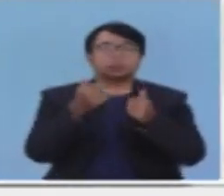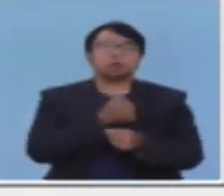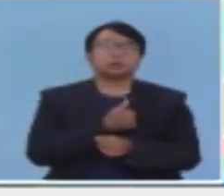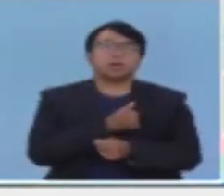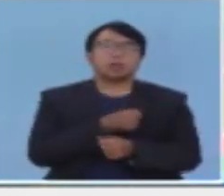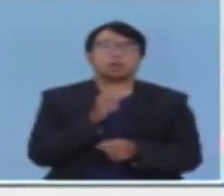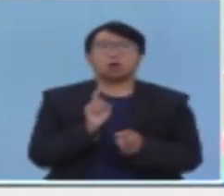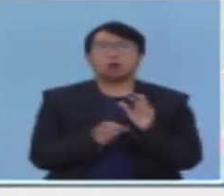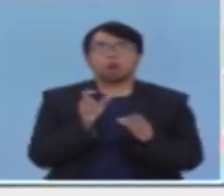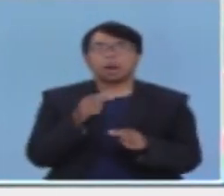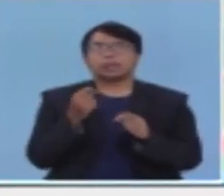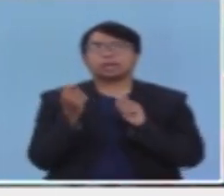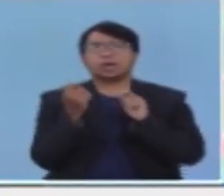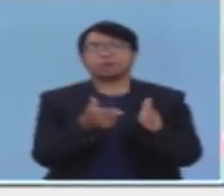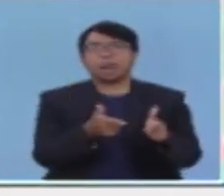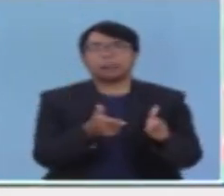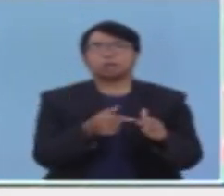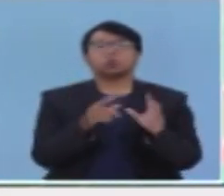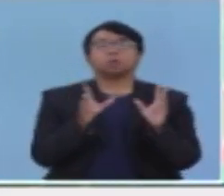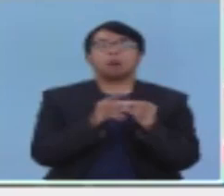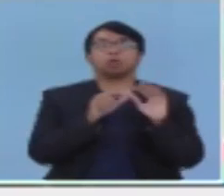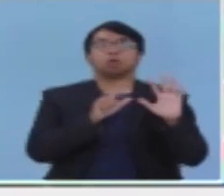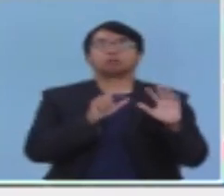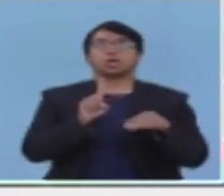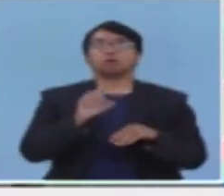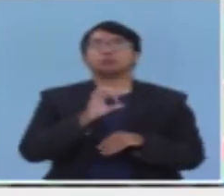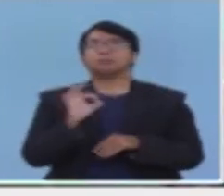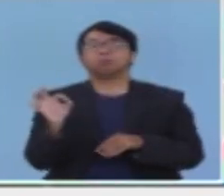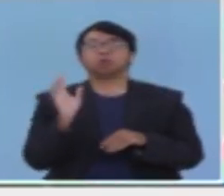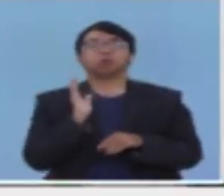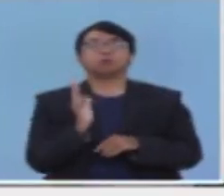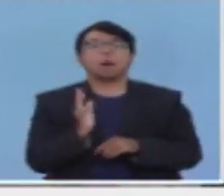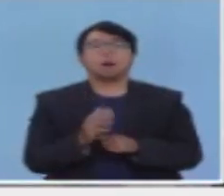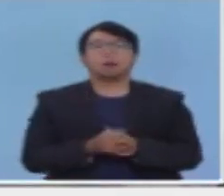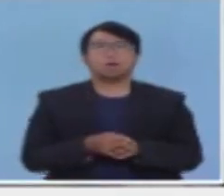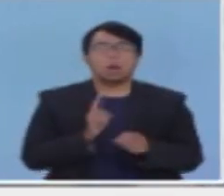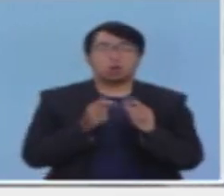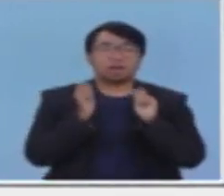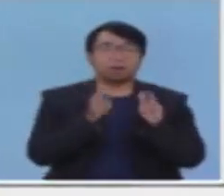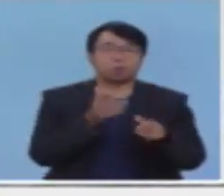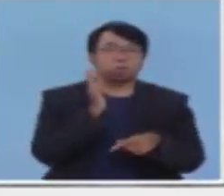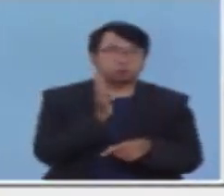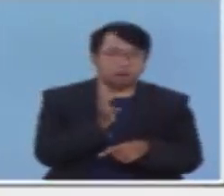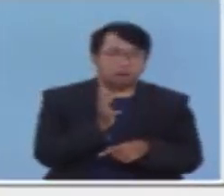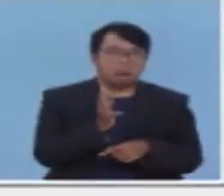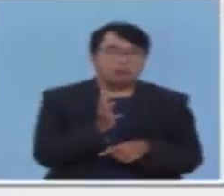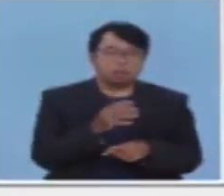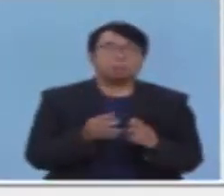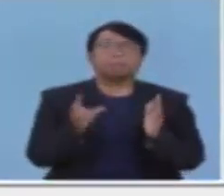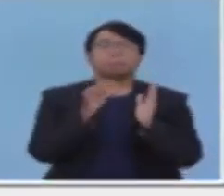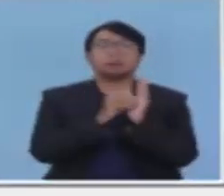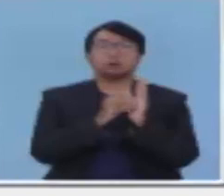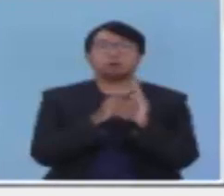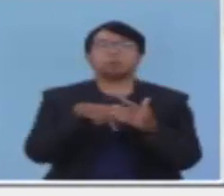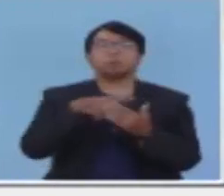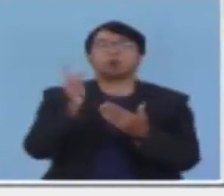71.000. Nah, 71.000 ini mereka mendapatkan program Keluarga Harapan dan juga kartu sembako. Nah, untuk